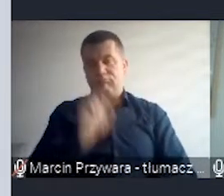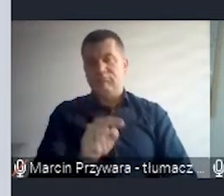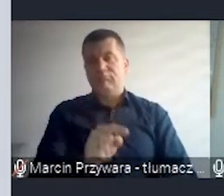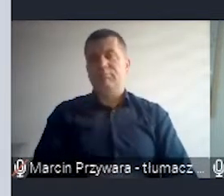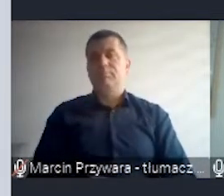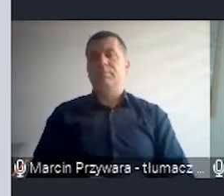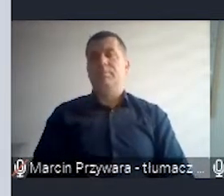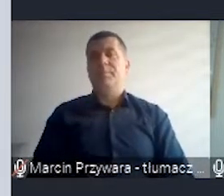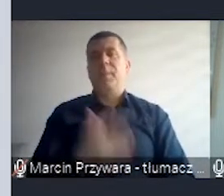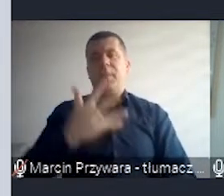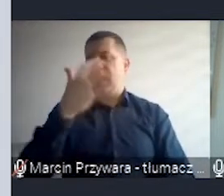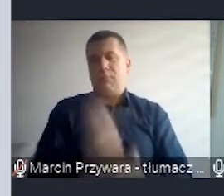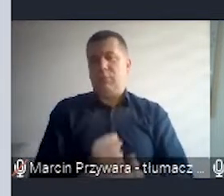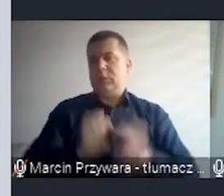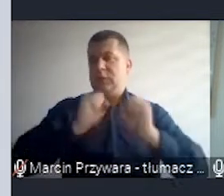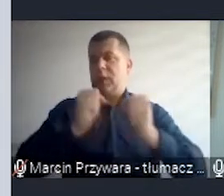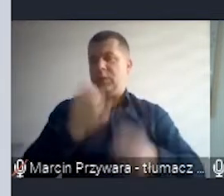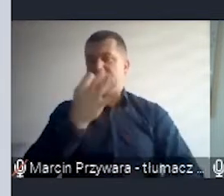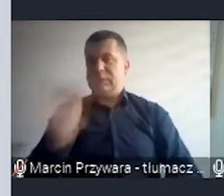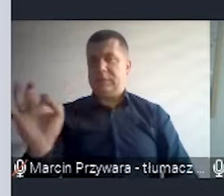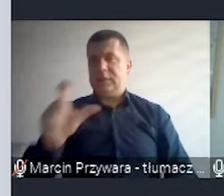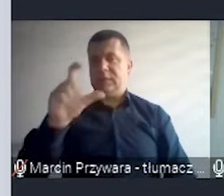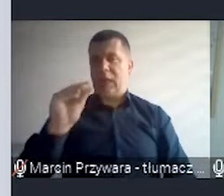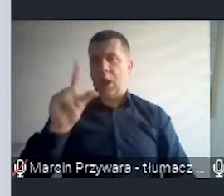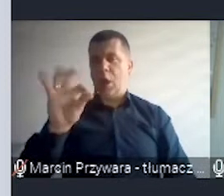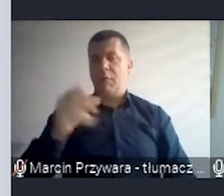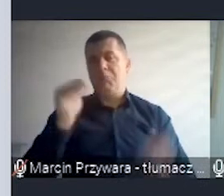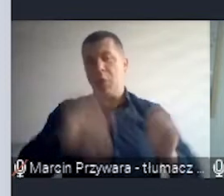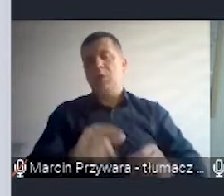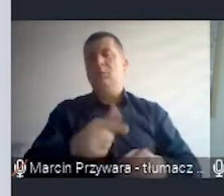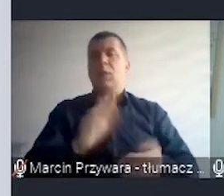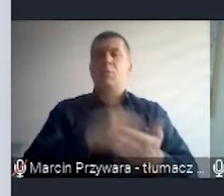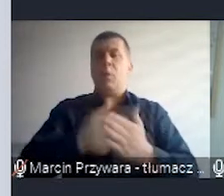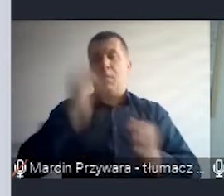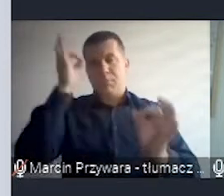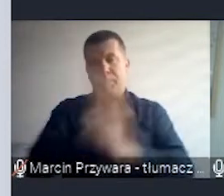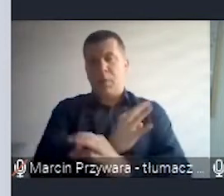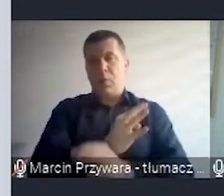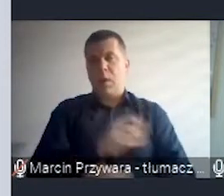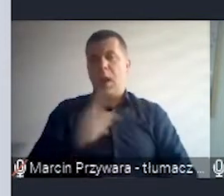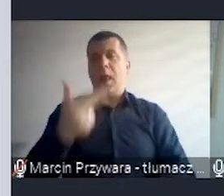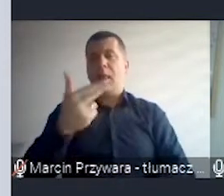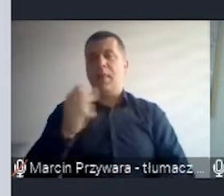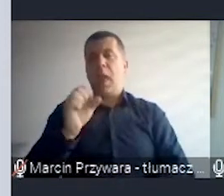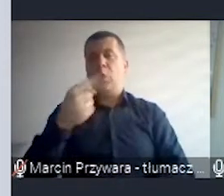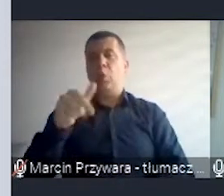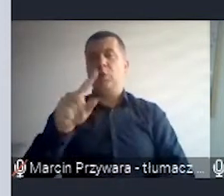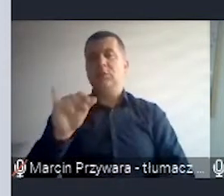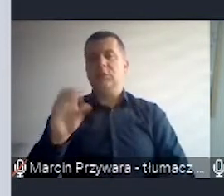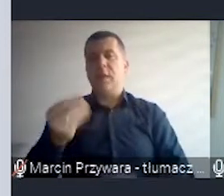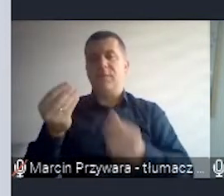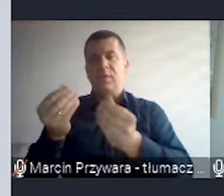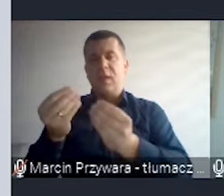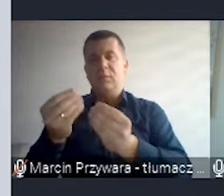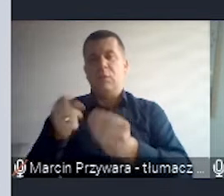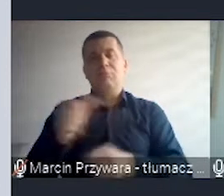siebie nie musi być działaniem celowym, może być typową pomyłką. Nadużycie finansowe będzie się już